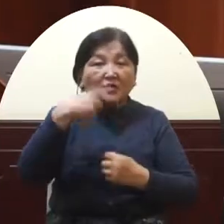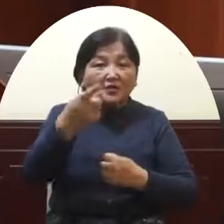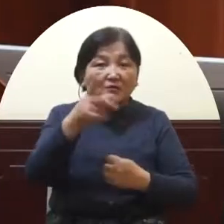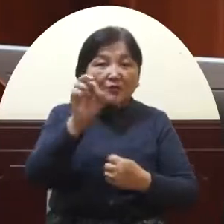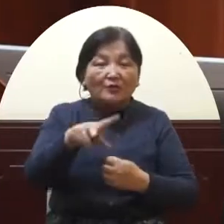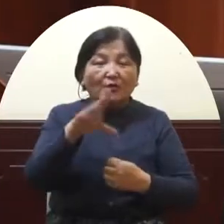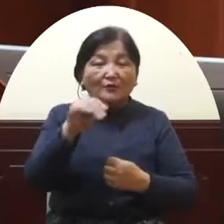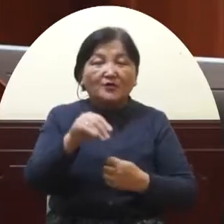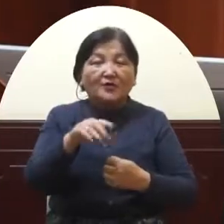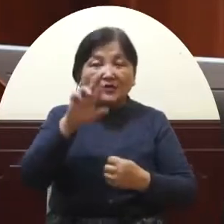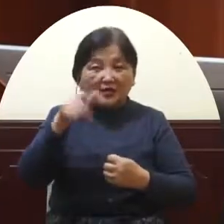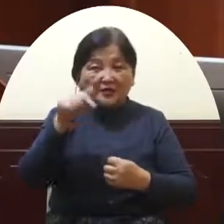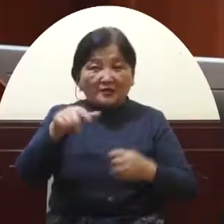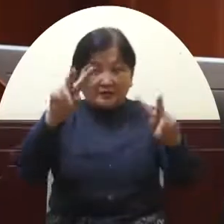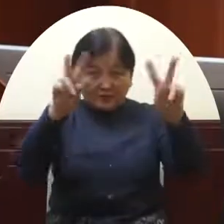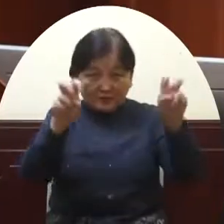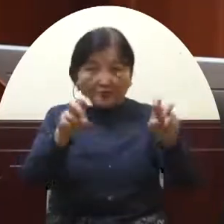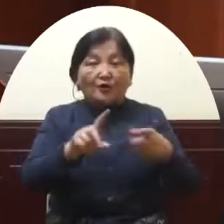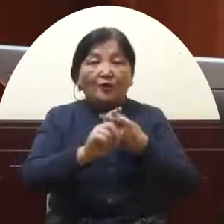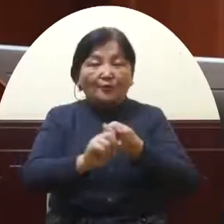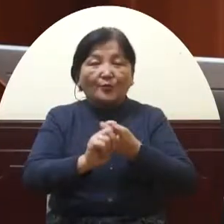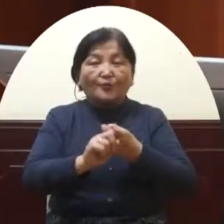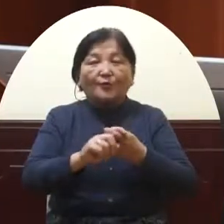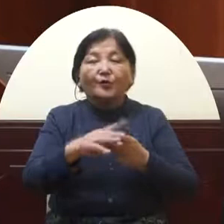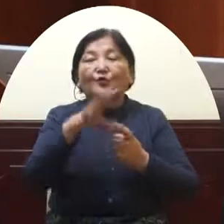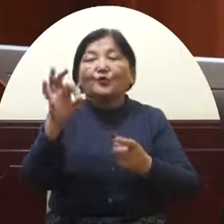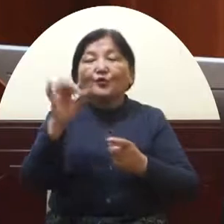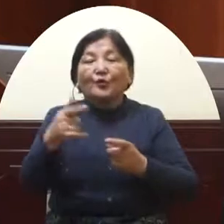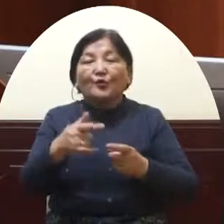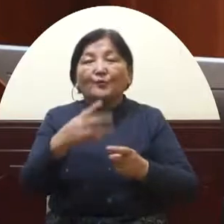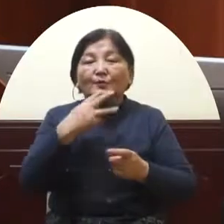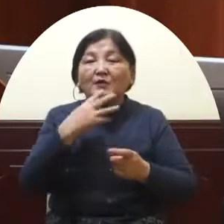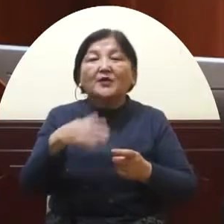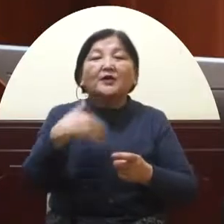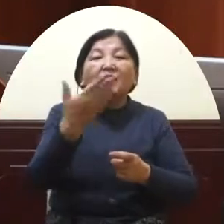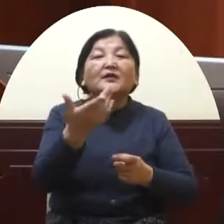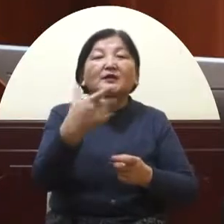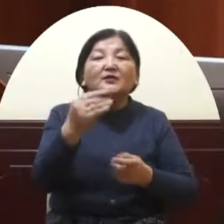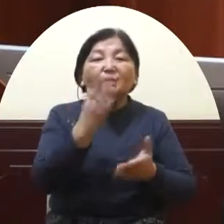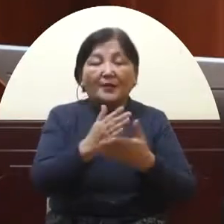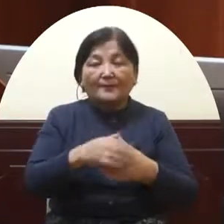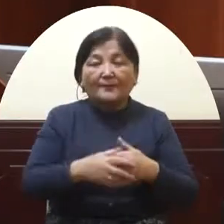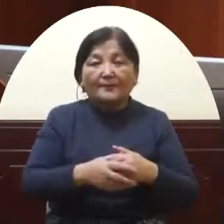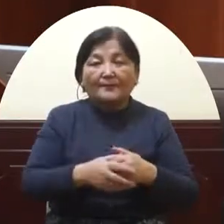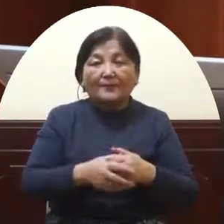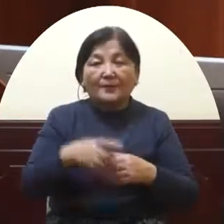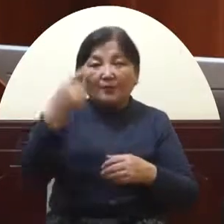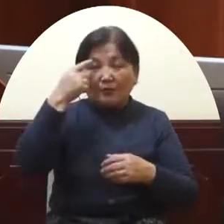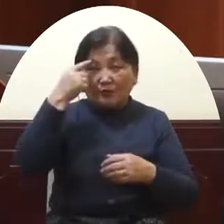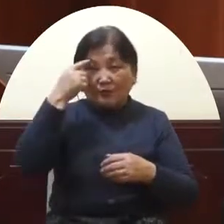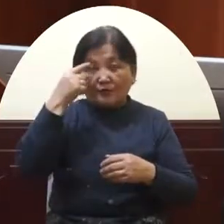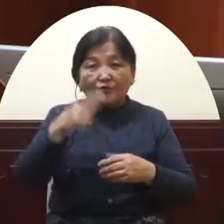энэ сэдвтэй холбоотой хэсгийг тасдаж авч та бүхэнд хэлэх гэсэн. Энэ миний цохосон зүйл биш. Энэ олон улсын байгууллагын ажиглагчид Монголын сонгуулийг